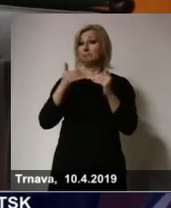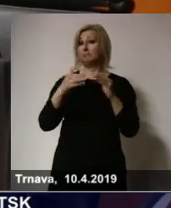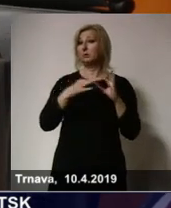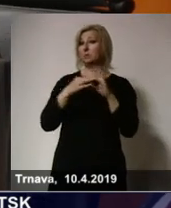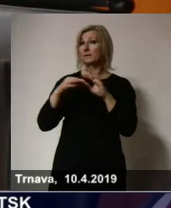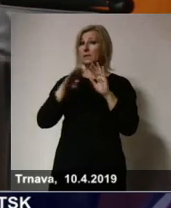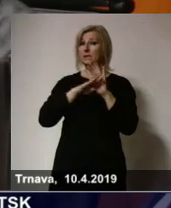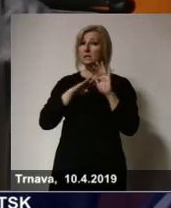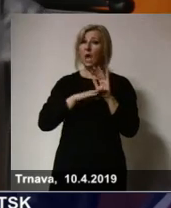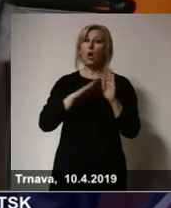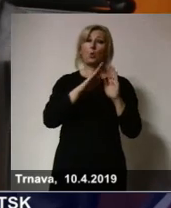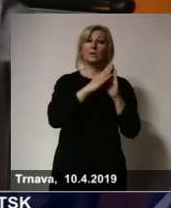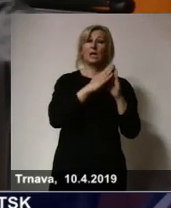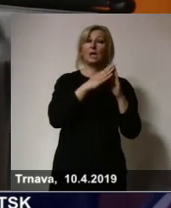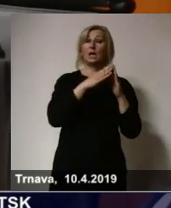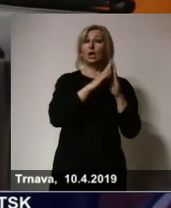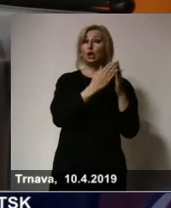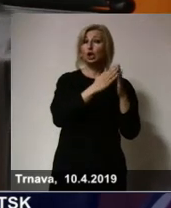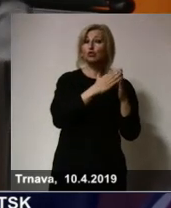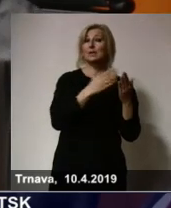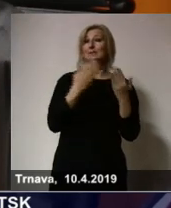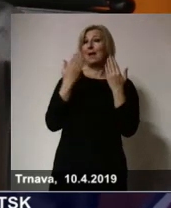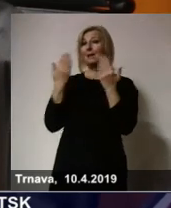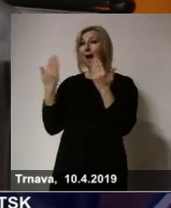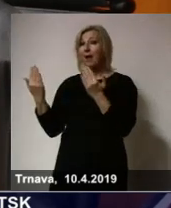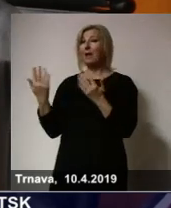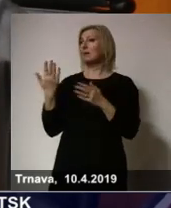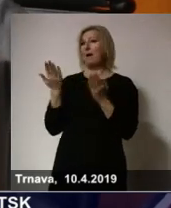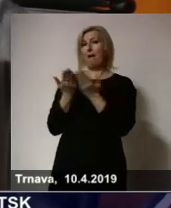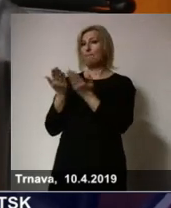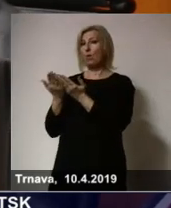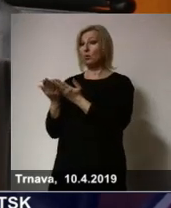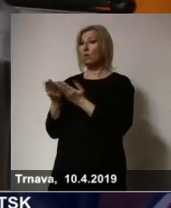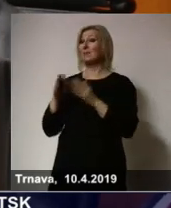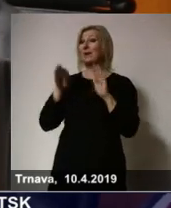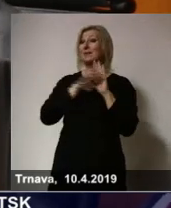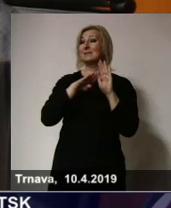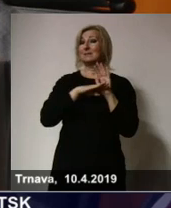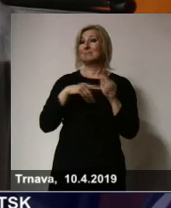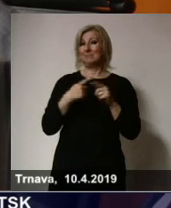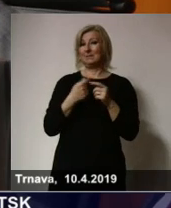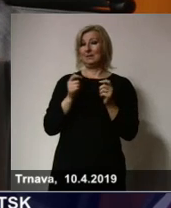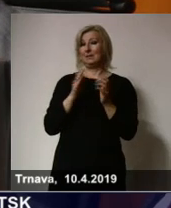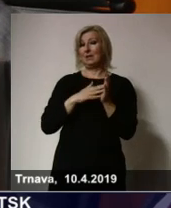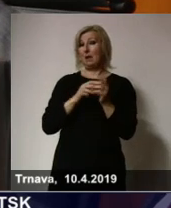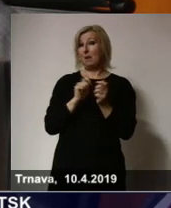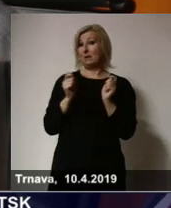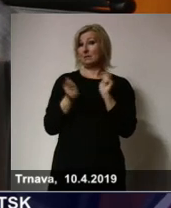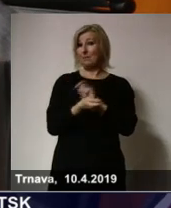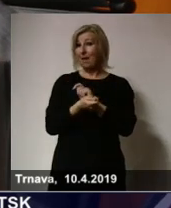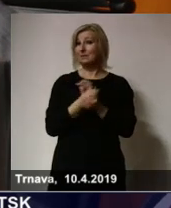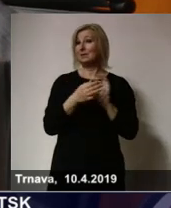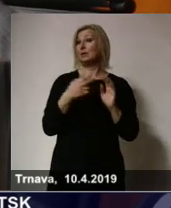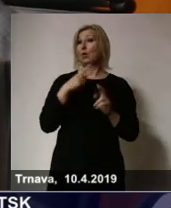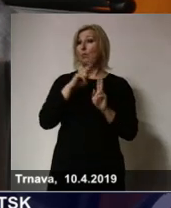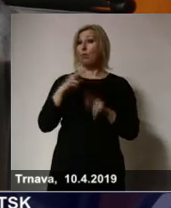knižniciach, galériách a podobne. Legislatíva štátu, môžu si zobrať príklad z tohoto kraja a jednoducho to, čo sme sa